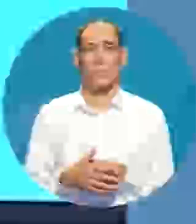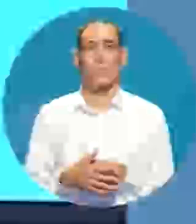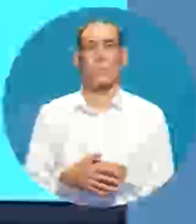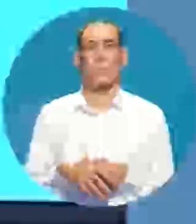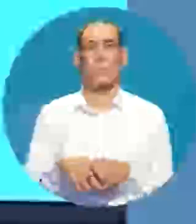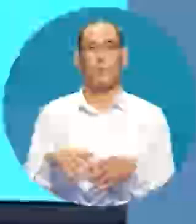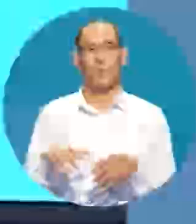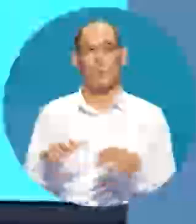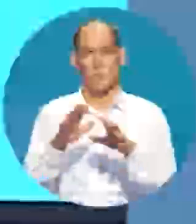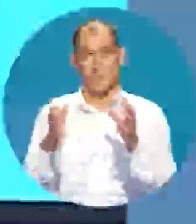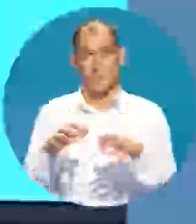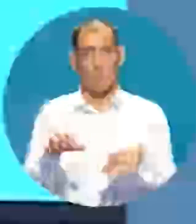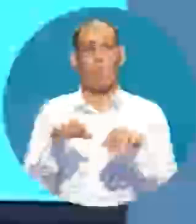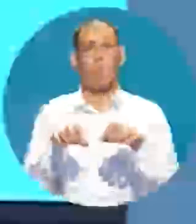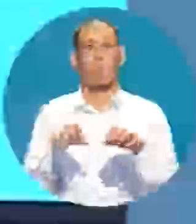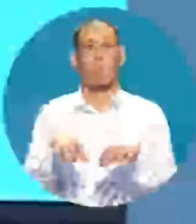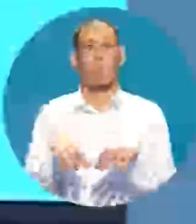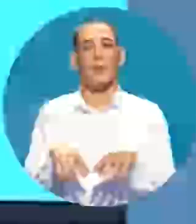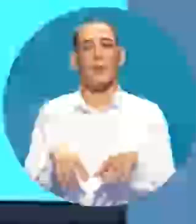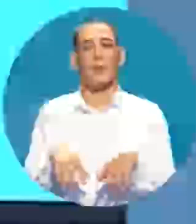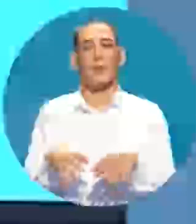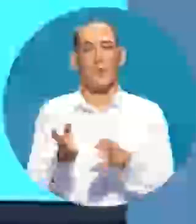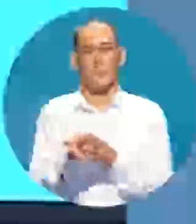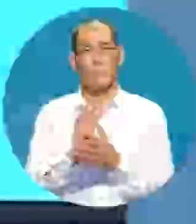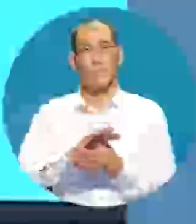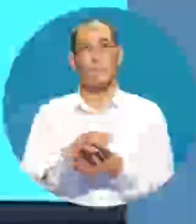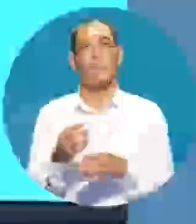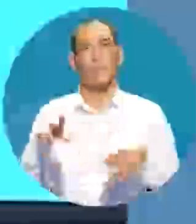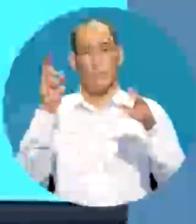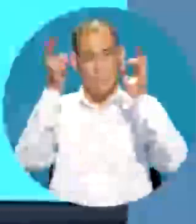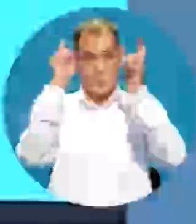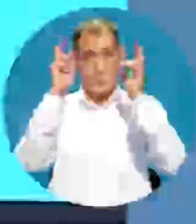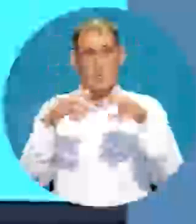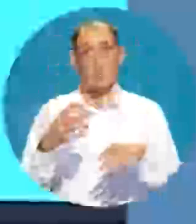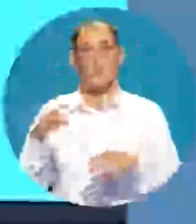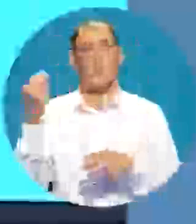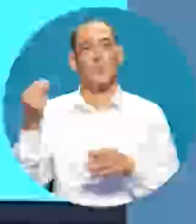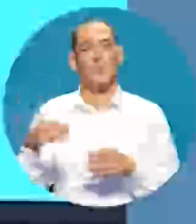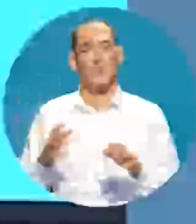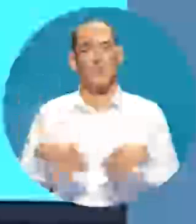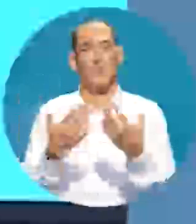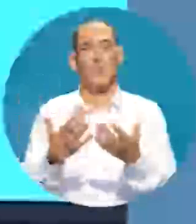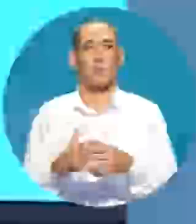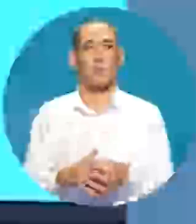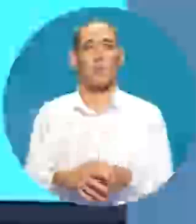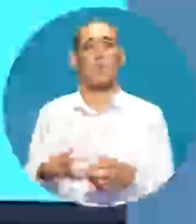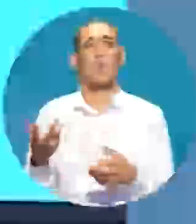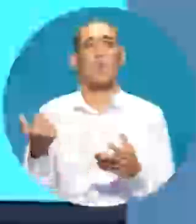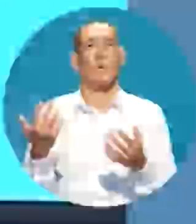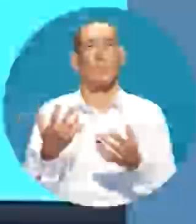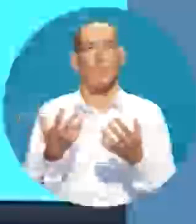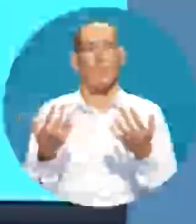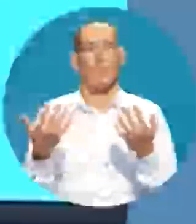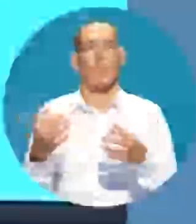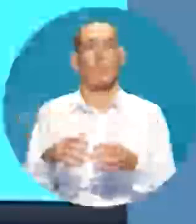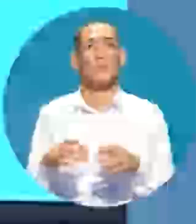Күшік, пішік, Kırptiken hem koyanın suretleri berilgen. Bizler barmaqlarımız